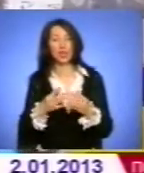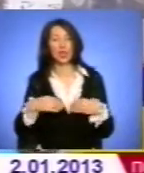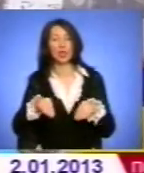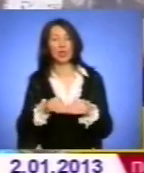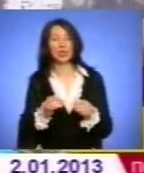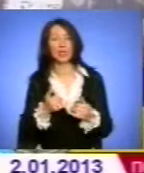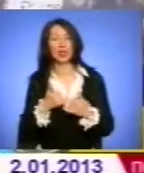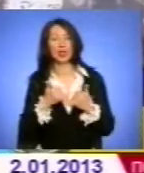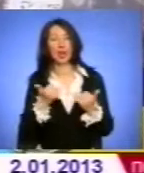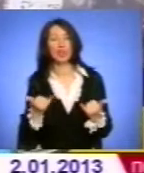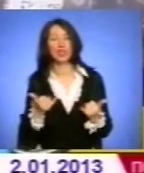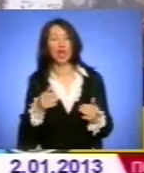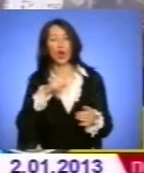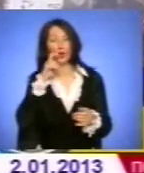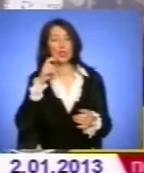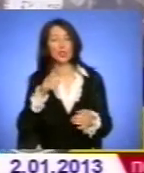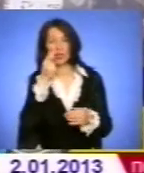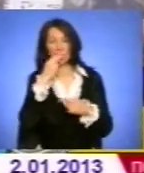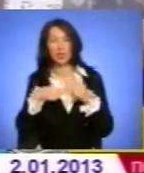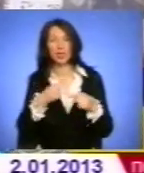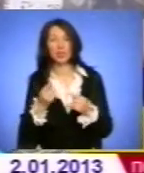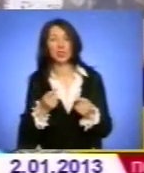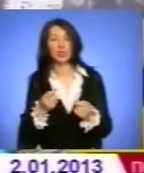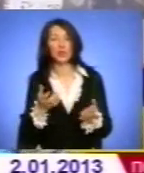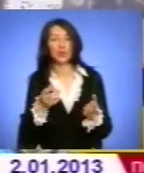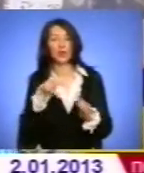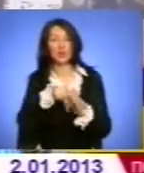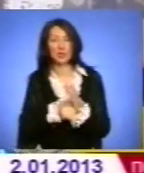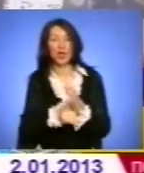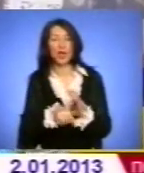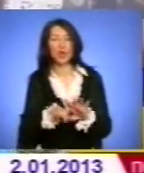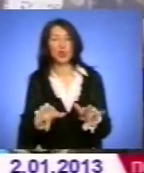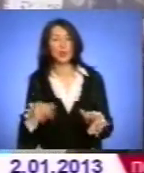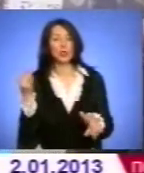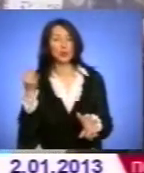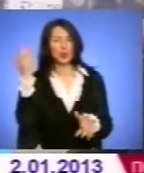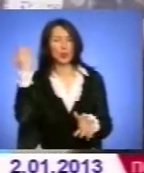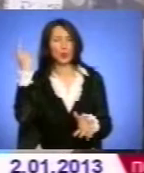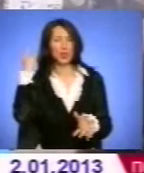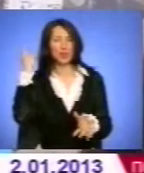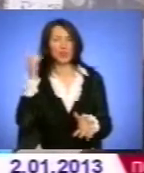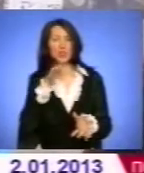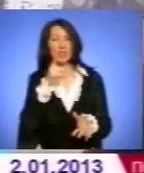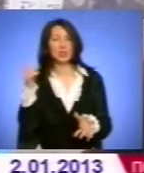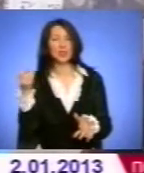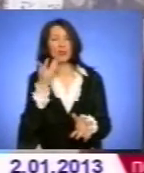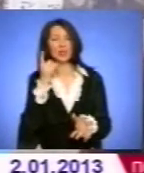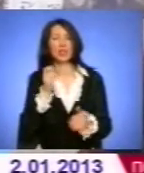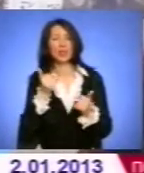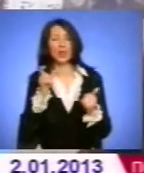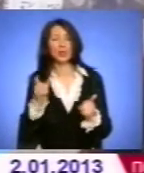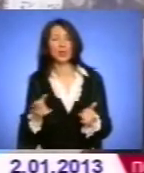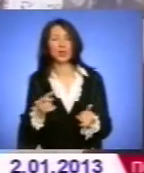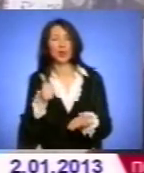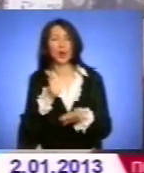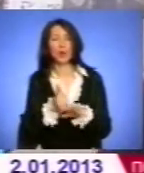бере своїми коріннями історію від прадавніх часів, коли для людини одним з найголовніших моментів було це